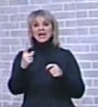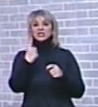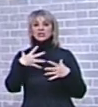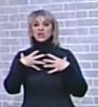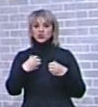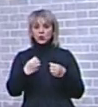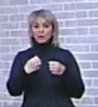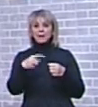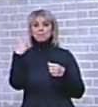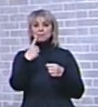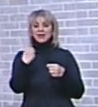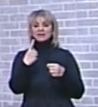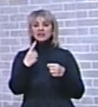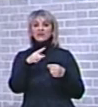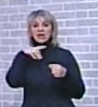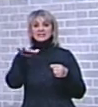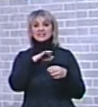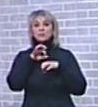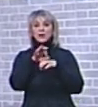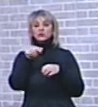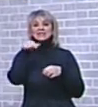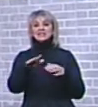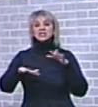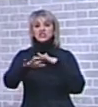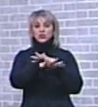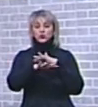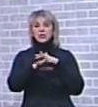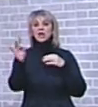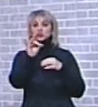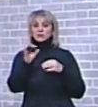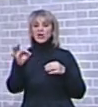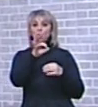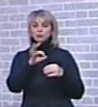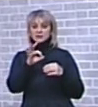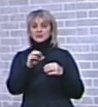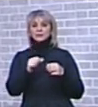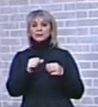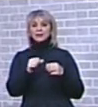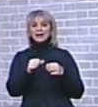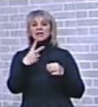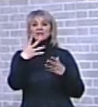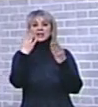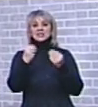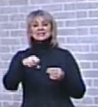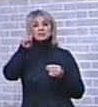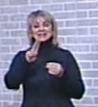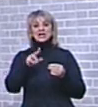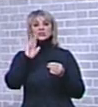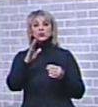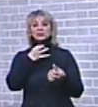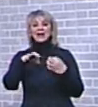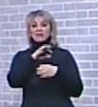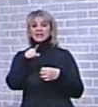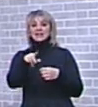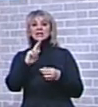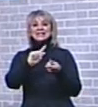здоровье» первый в России проводится именно на территории Ростовской области. Два дня специалисты будут говорить о